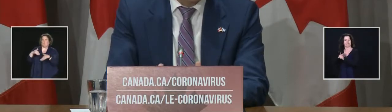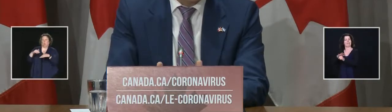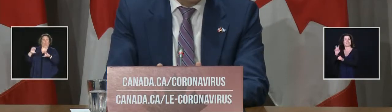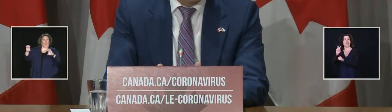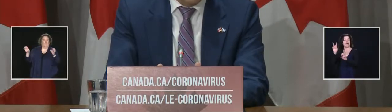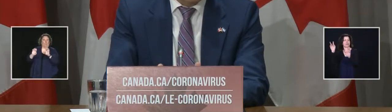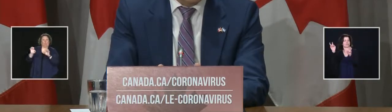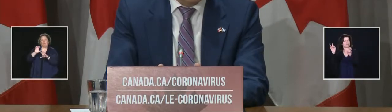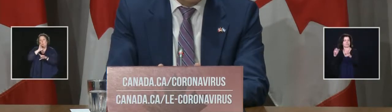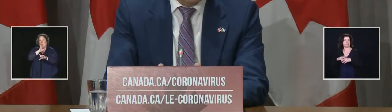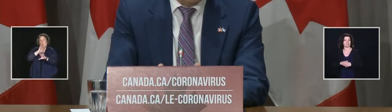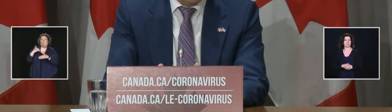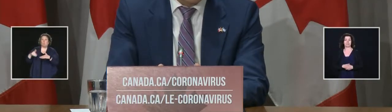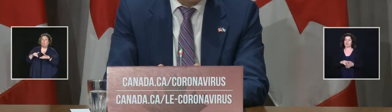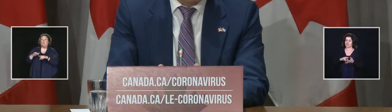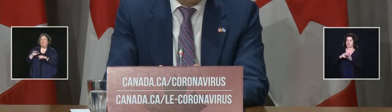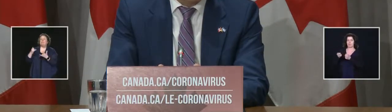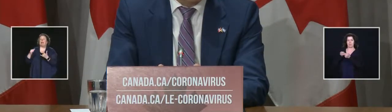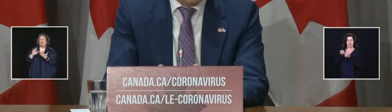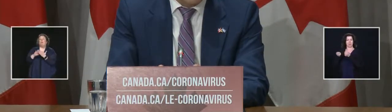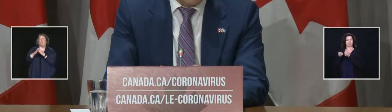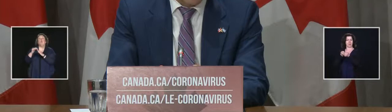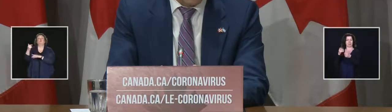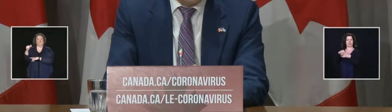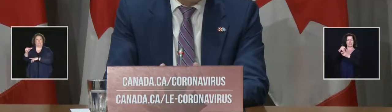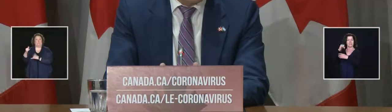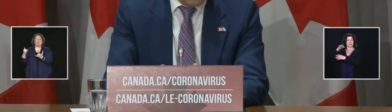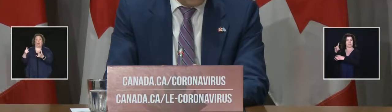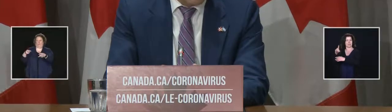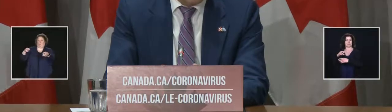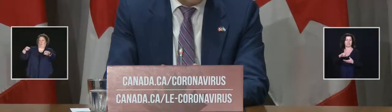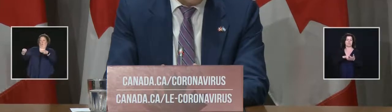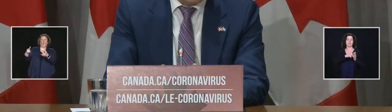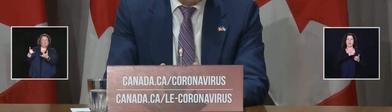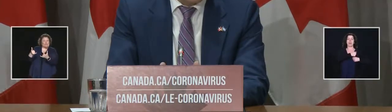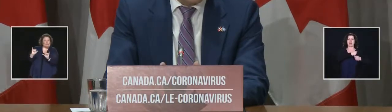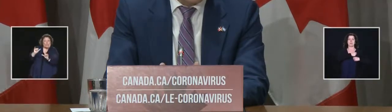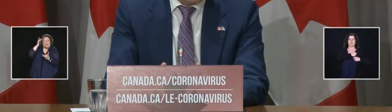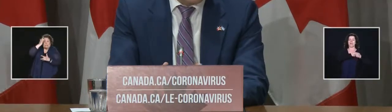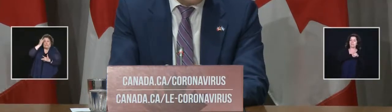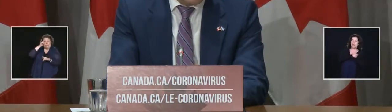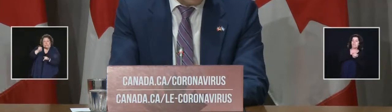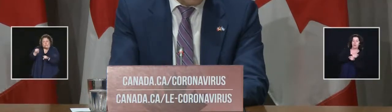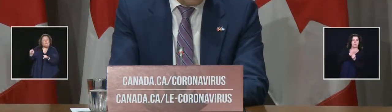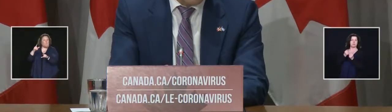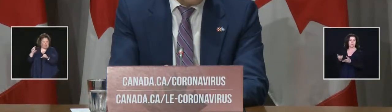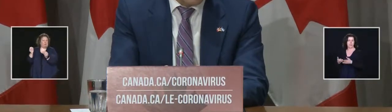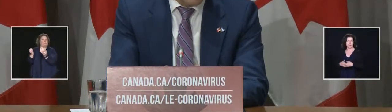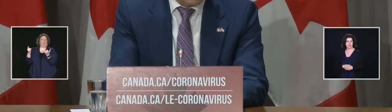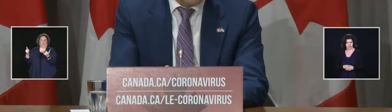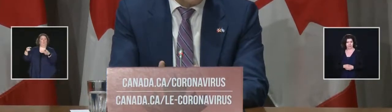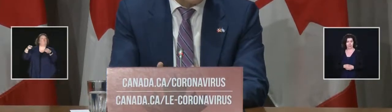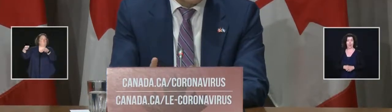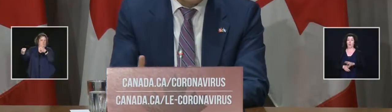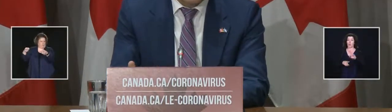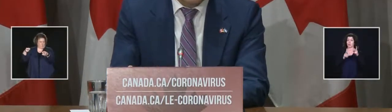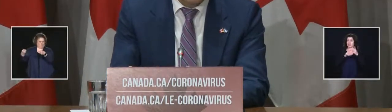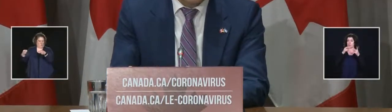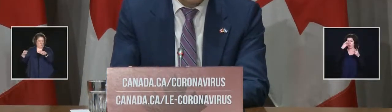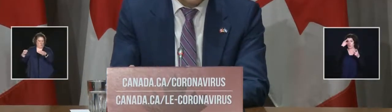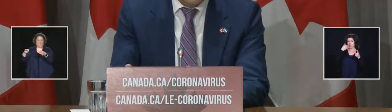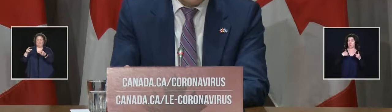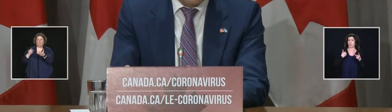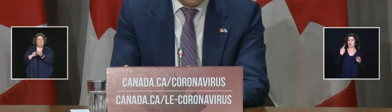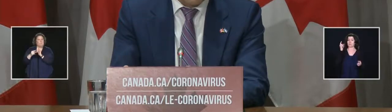CHSLD. Les membres des Forces armées canadiennes n'ont plus besoin d'être là. La deuxième bonne raison, c'est que ces gens-là, qui étaient dans certains